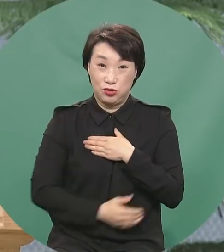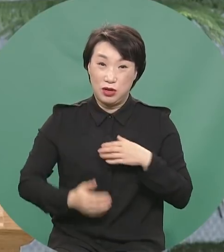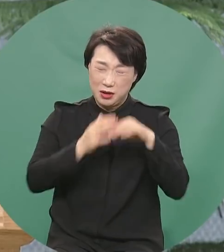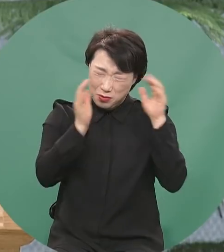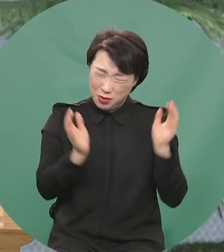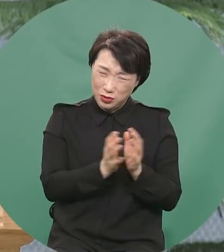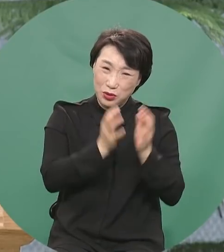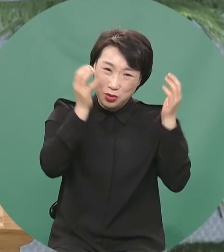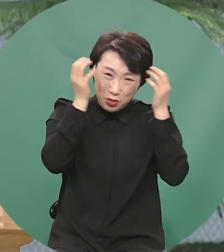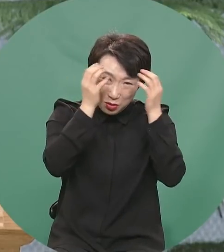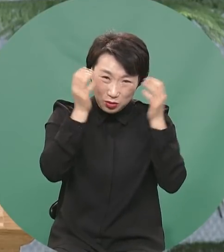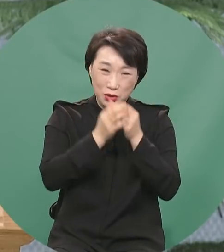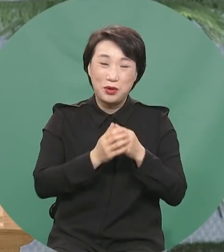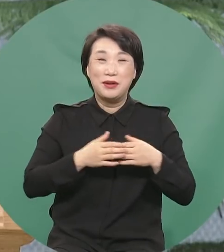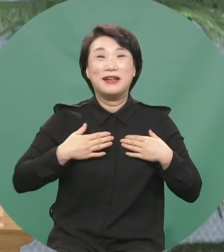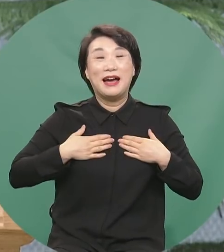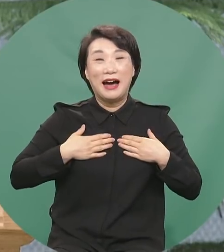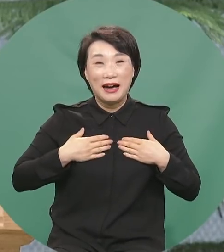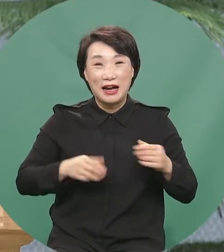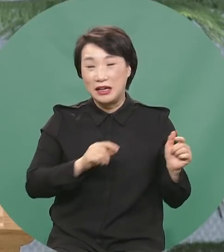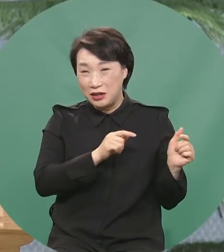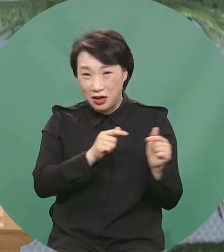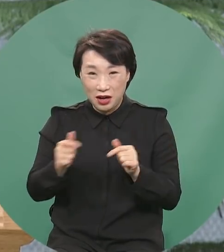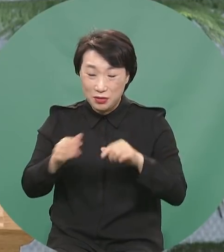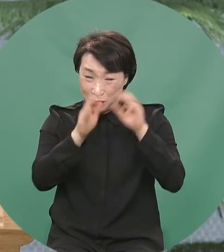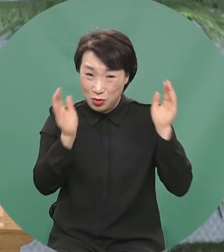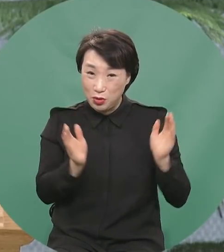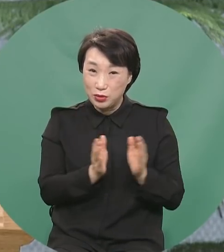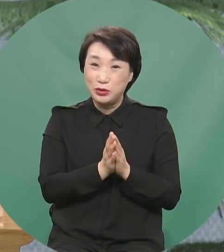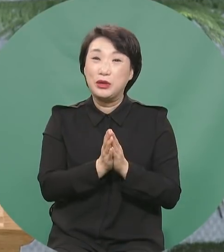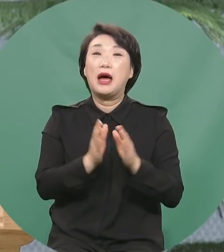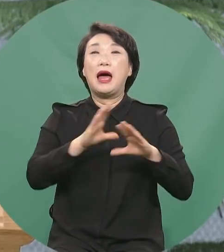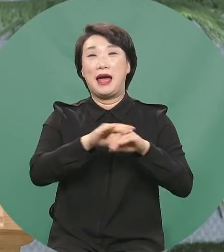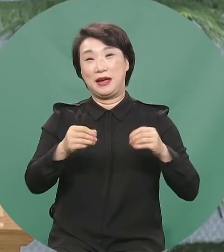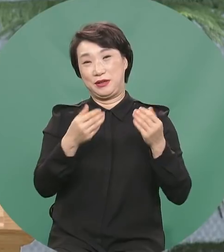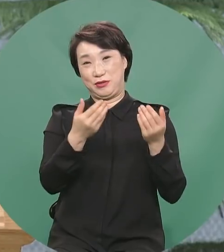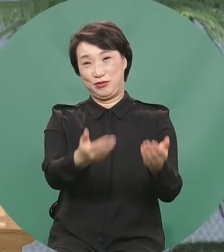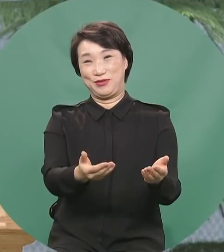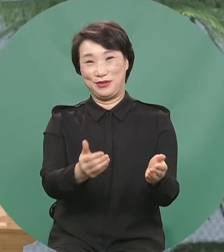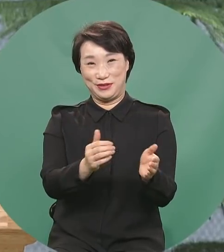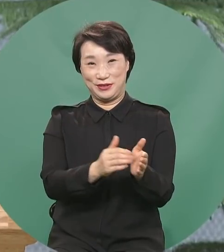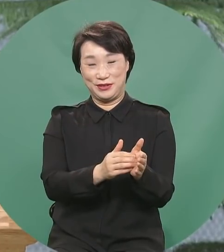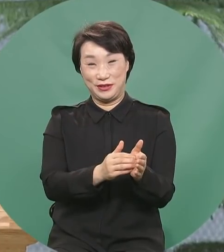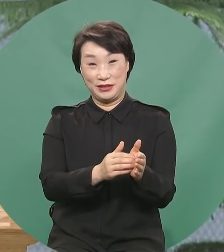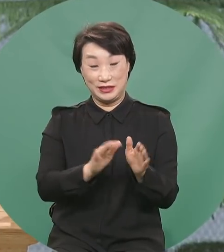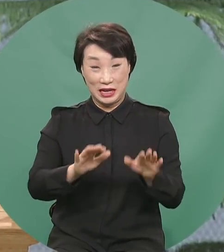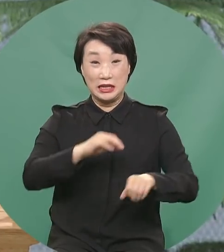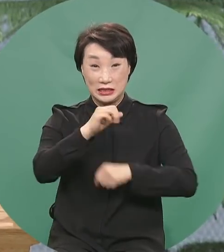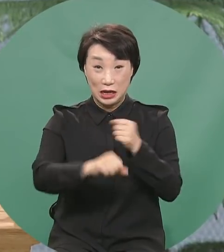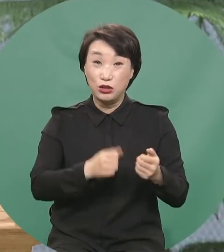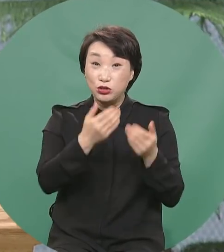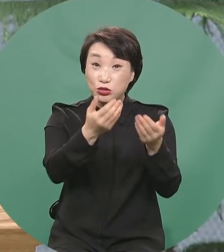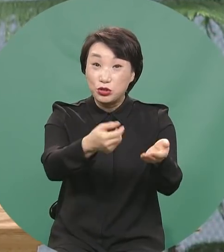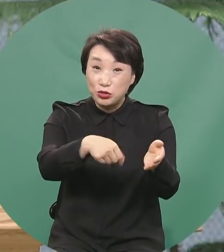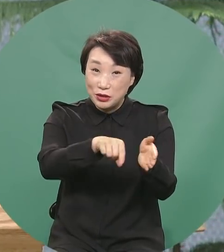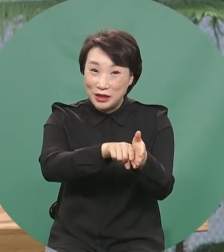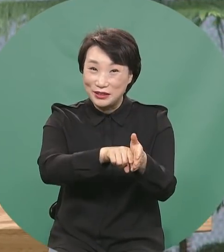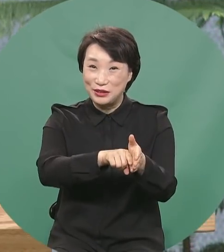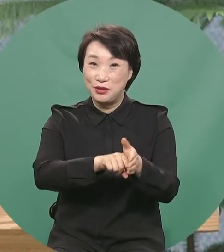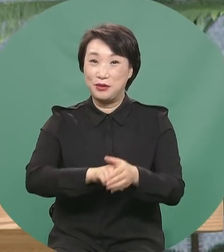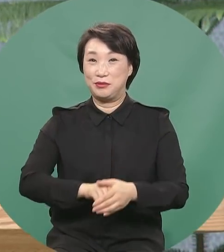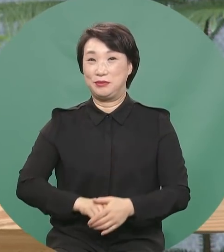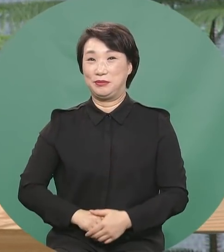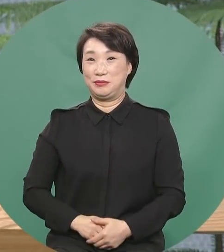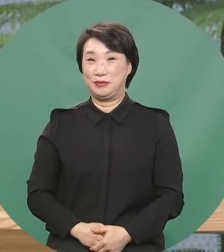모든 고통과 약한 것들을 해결하여 자유케 하려는